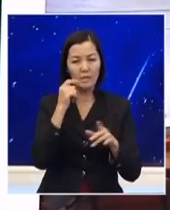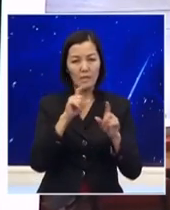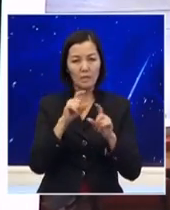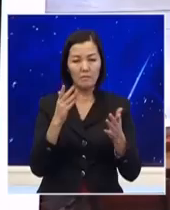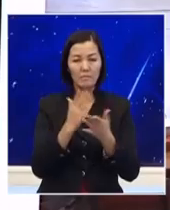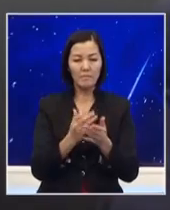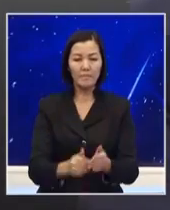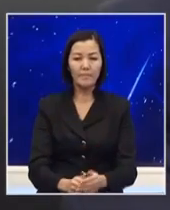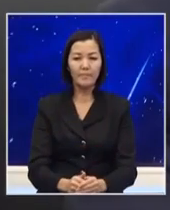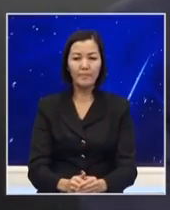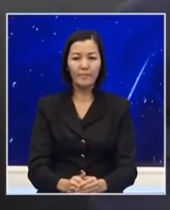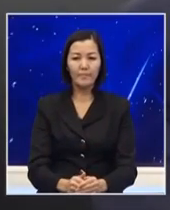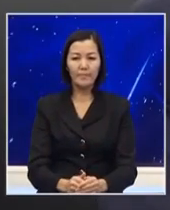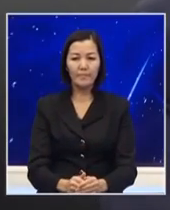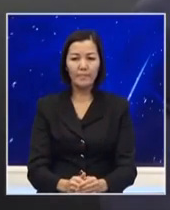тұр.